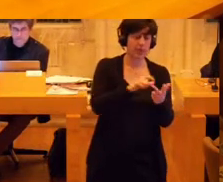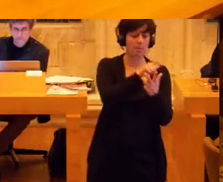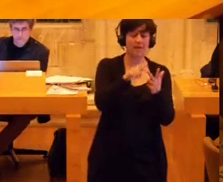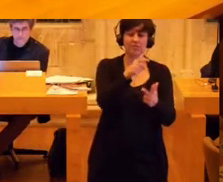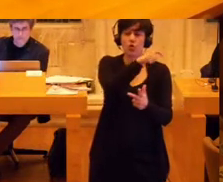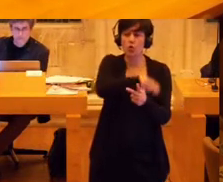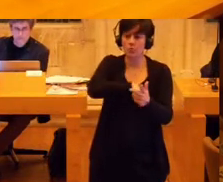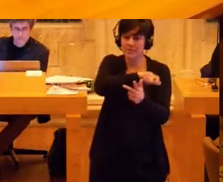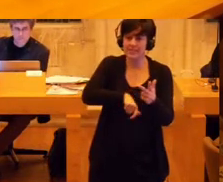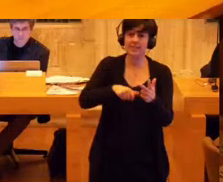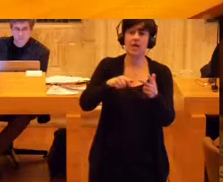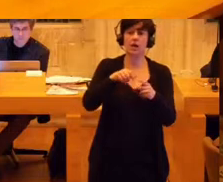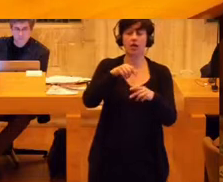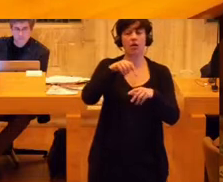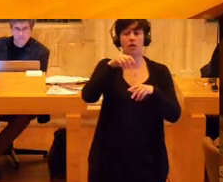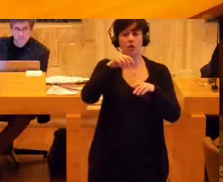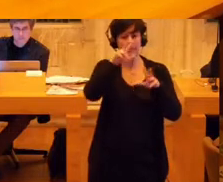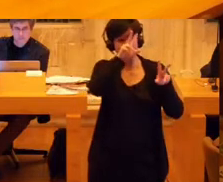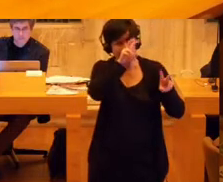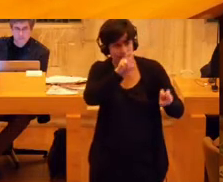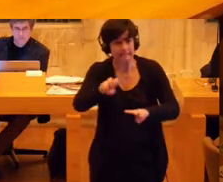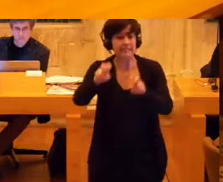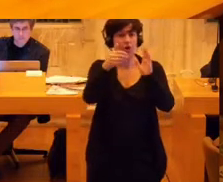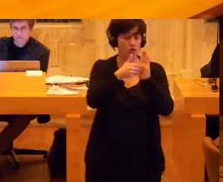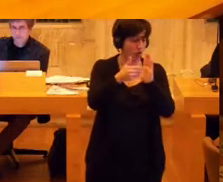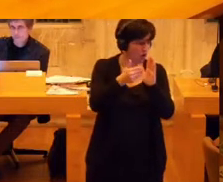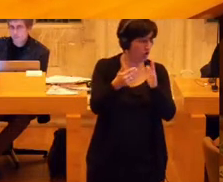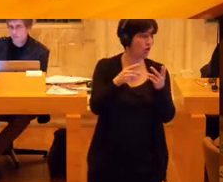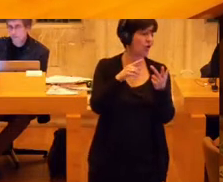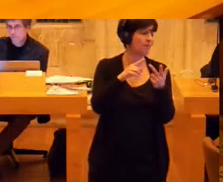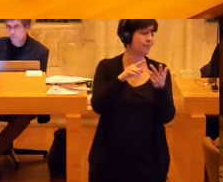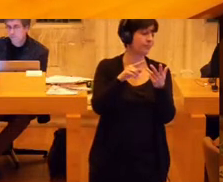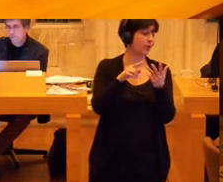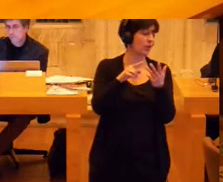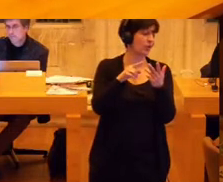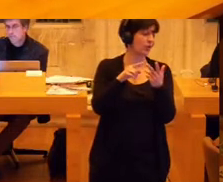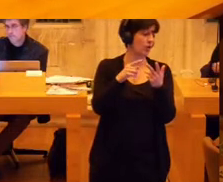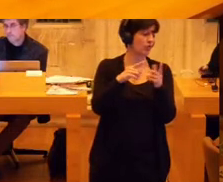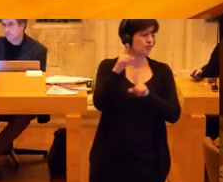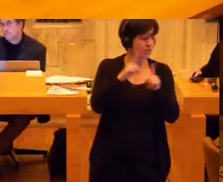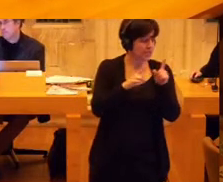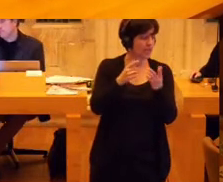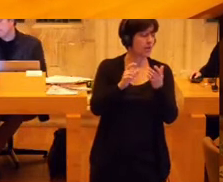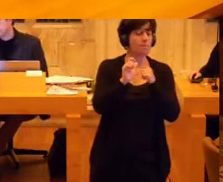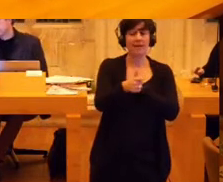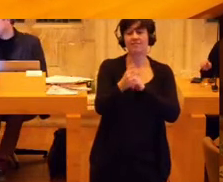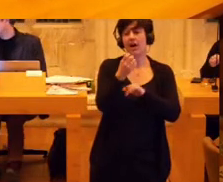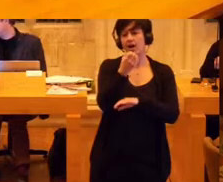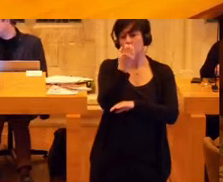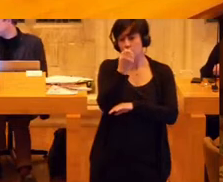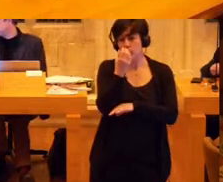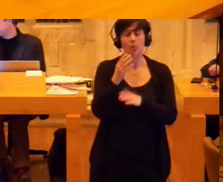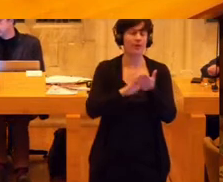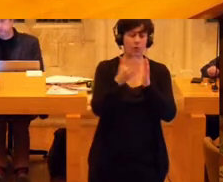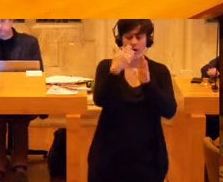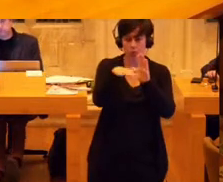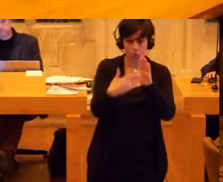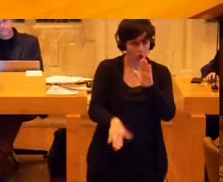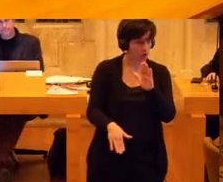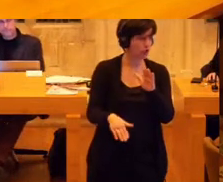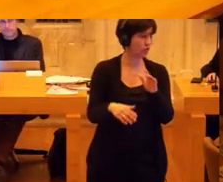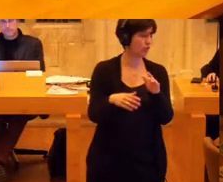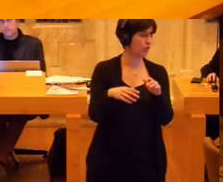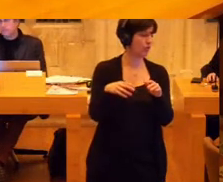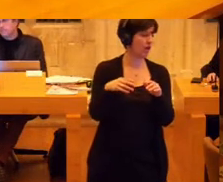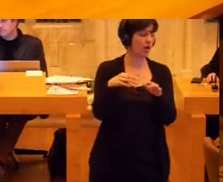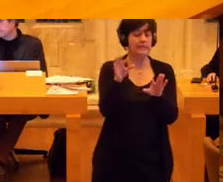juillet, d'éventuels ajustements que la communauté urbaine pourra proposer au début de l'automne pour une approbation du RLPI à la fin de l'automne. Je